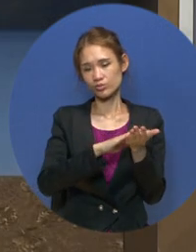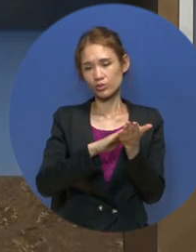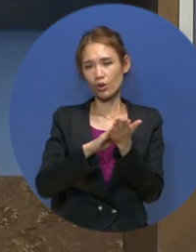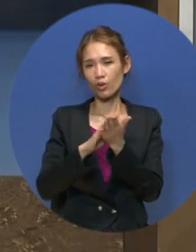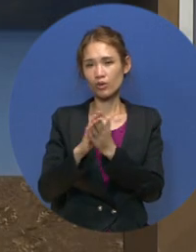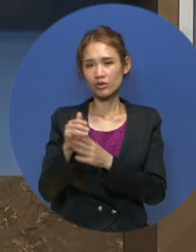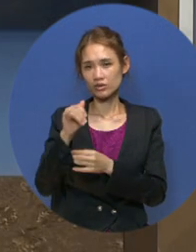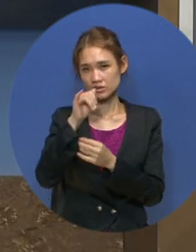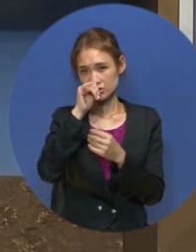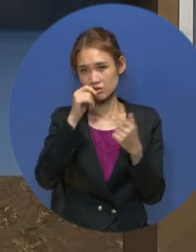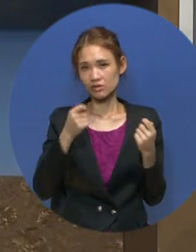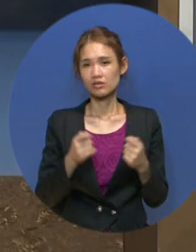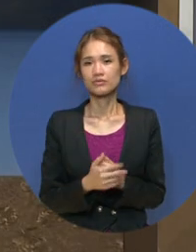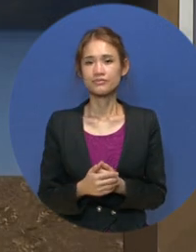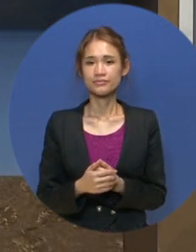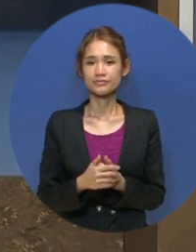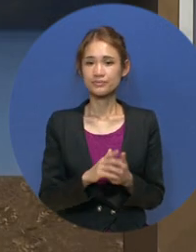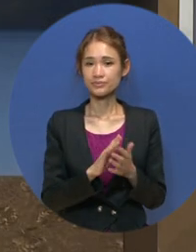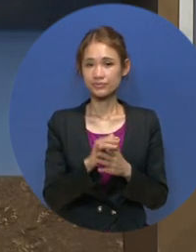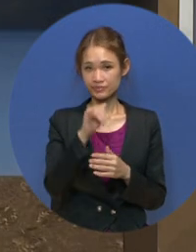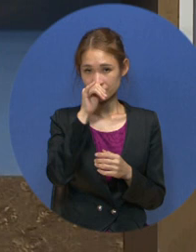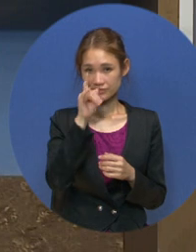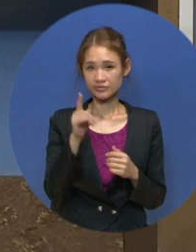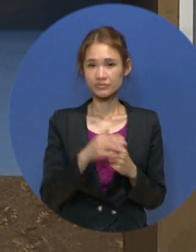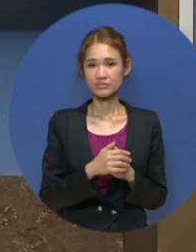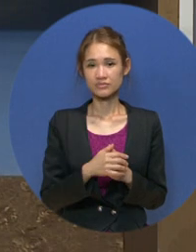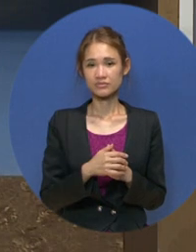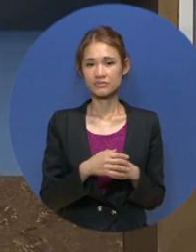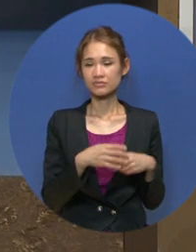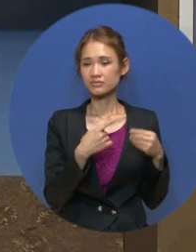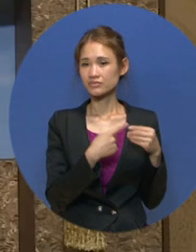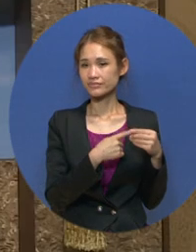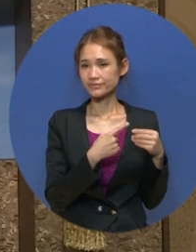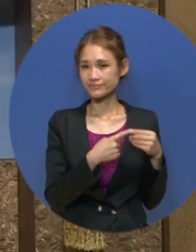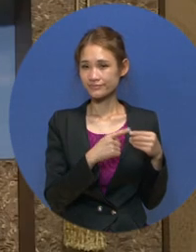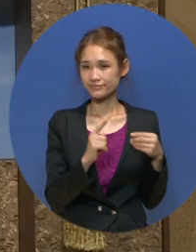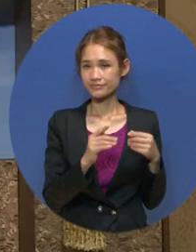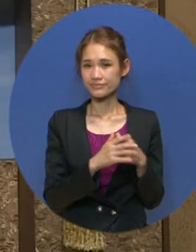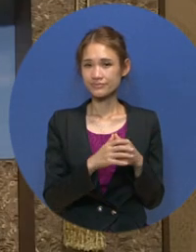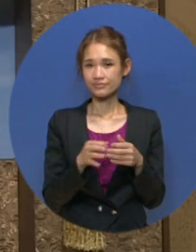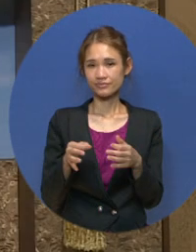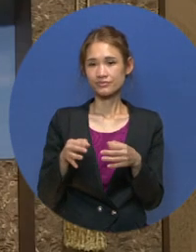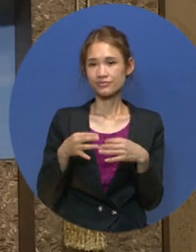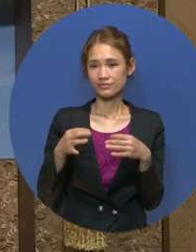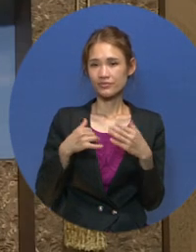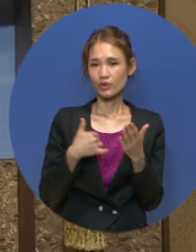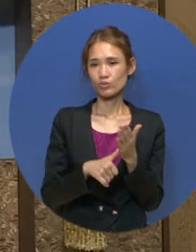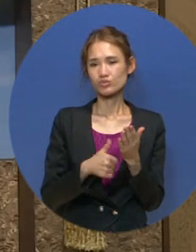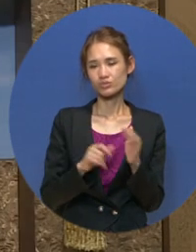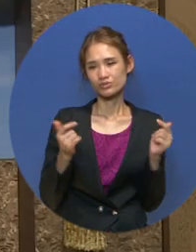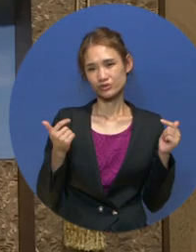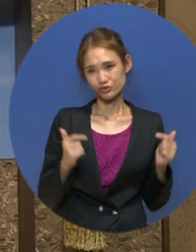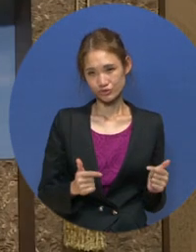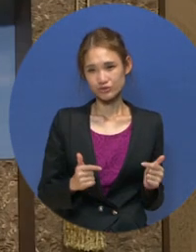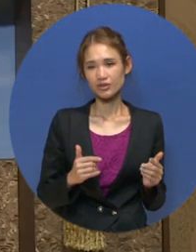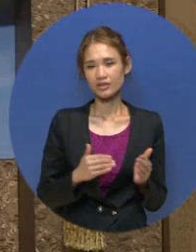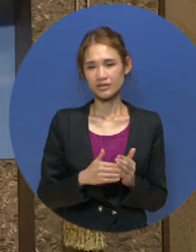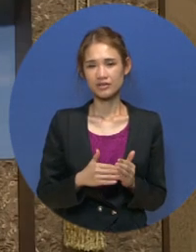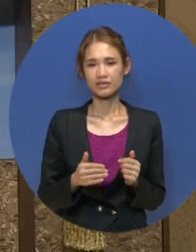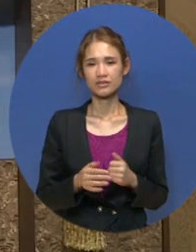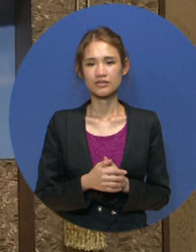네. 어떤 변화가 있는지 말씀해 주실 수 있을까요? 첫 번째 변화는 기증품이 줄었습니다.